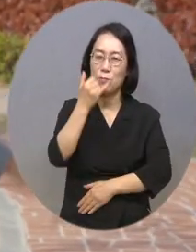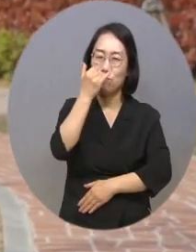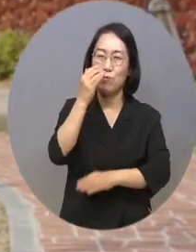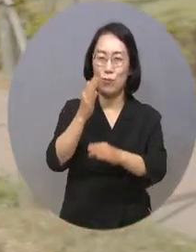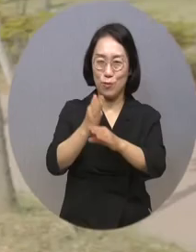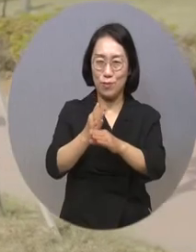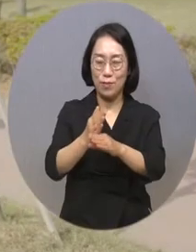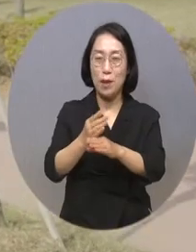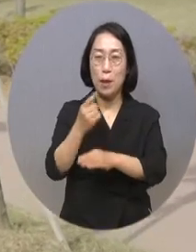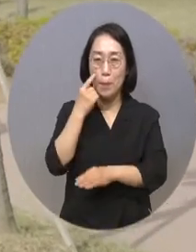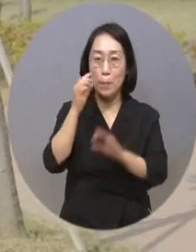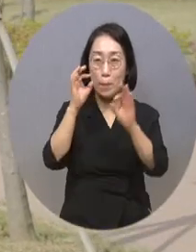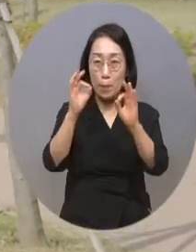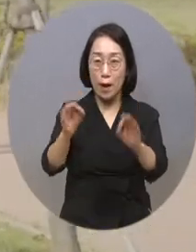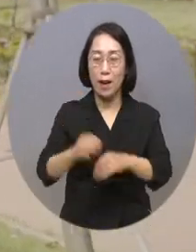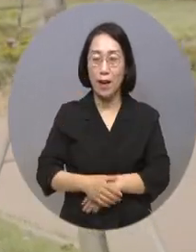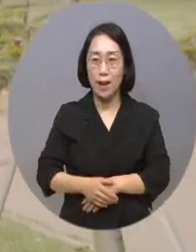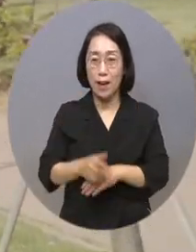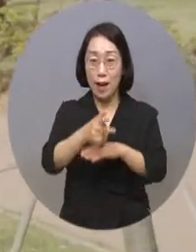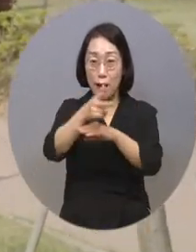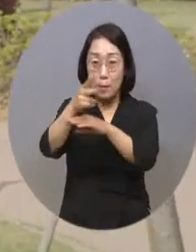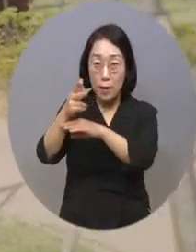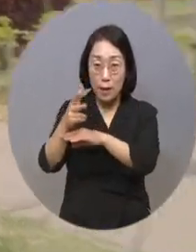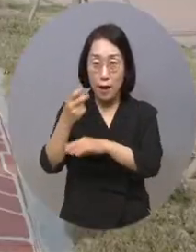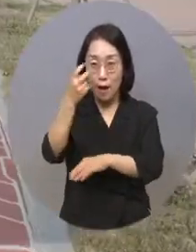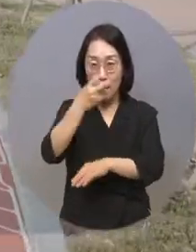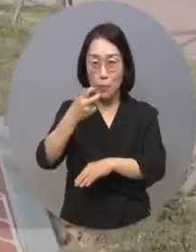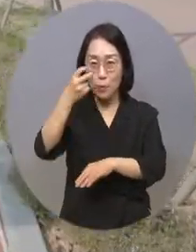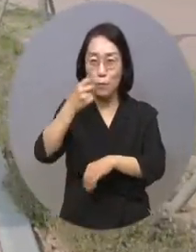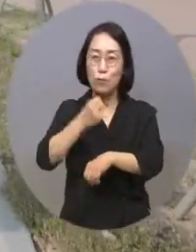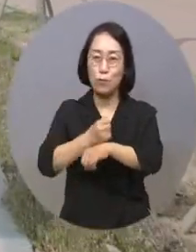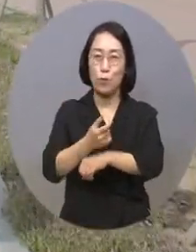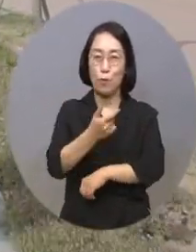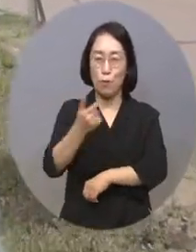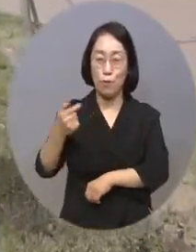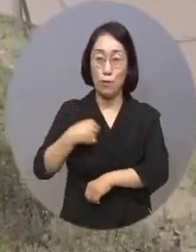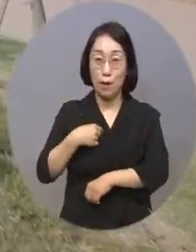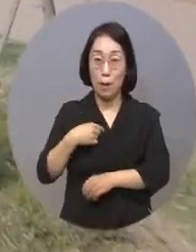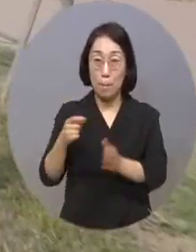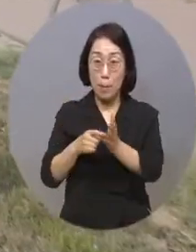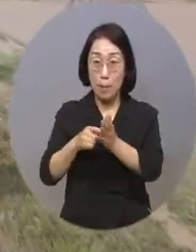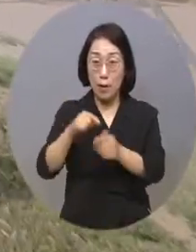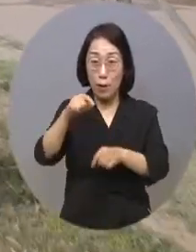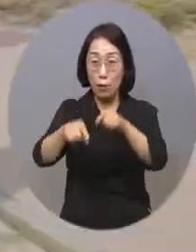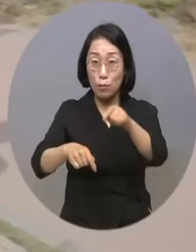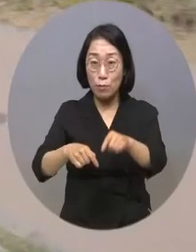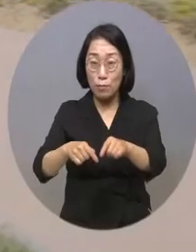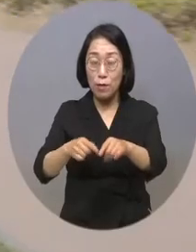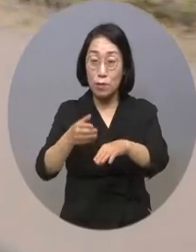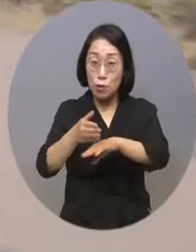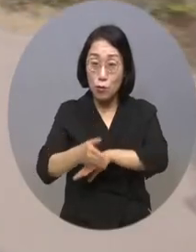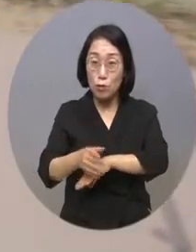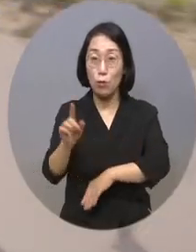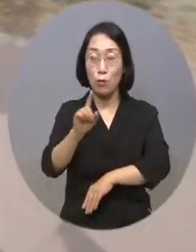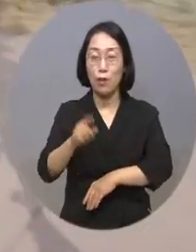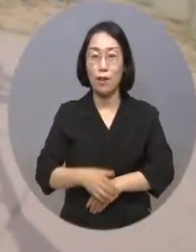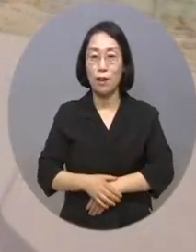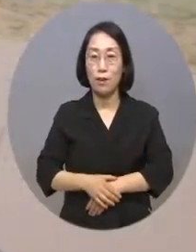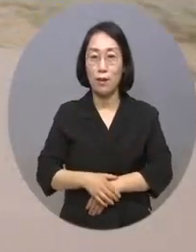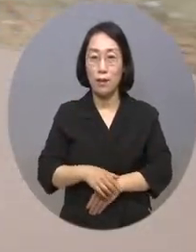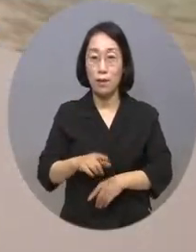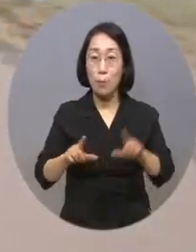가시죠. 우리 카메라 감독님께서 많이 고생하고 계십니다. 아침부터. 네, 제가 빨리 걸으면 불편한가요? 천천히 걸으면 어떤가요? 이 정도 빨리 걸으면